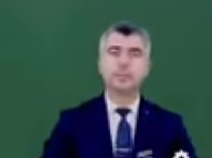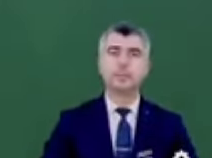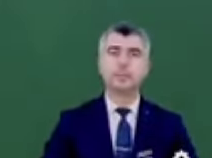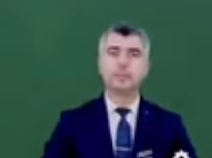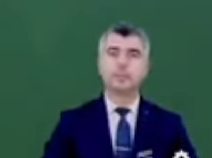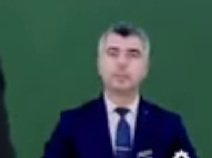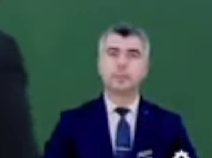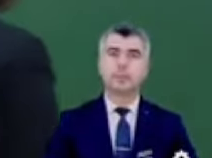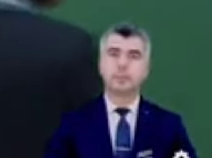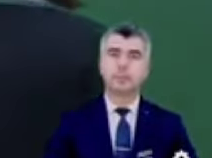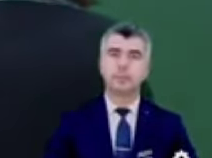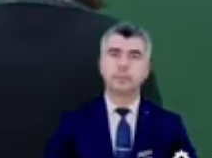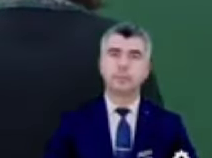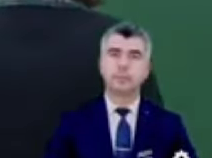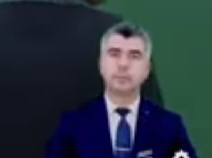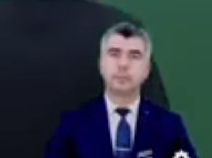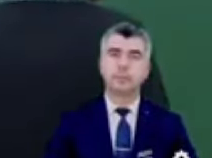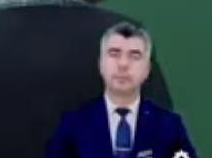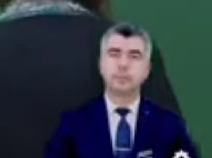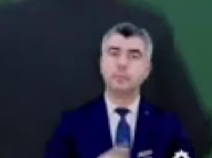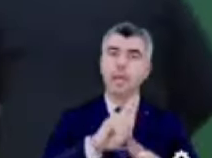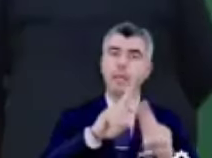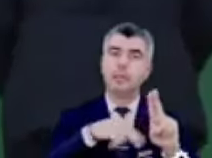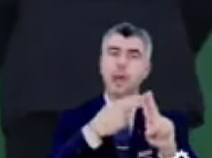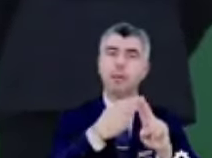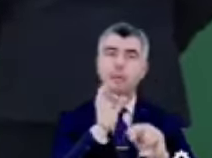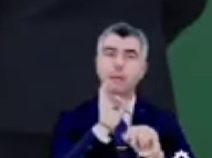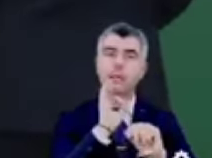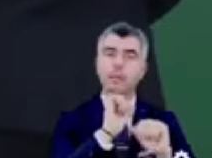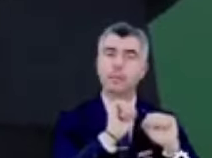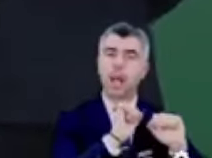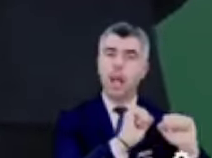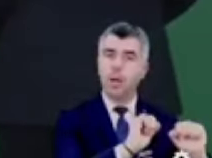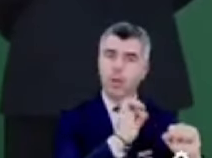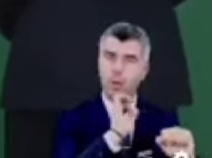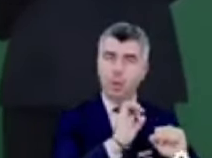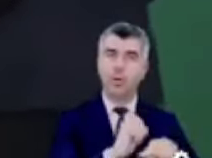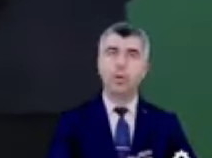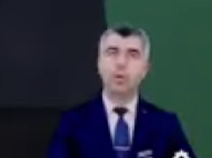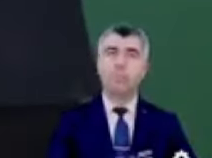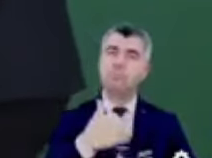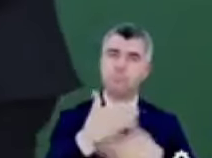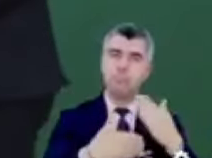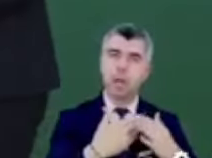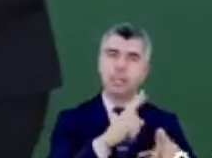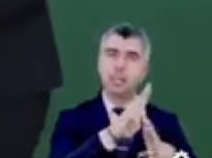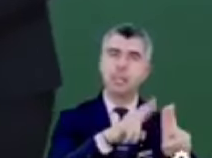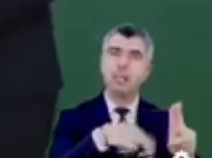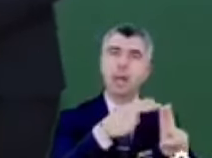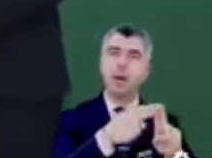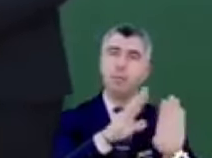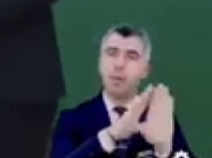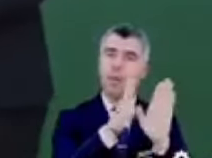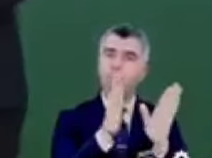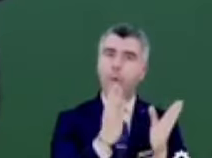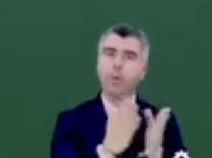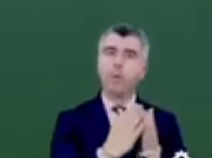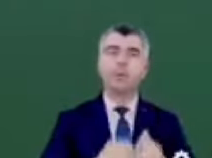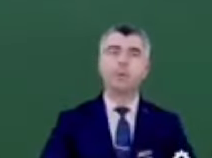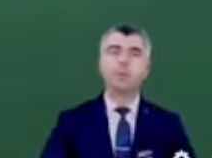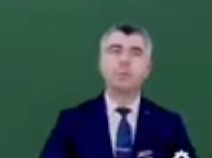تفضل ستقوم السيده الوزيره بالجواب على الاسئله ذ اللي عندها علاقه بالقطاع على ان اتولى اجابه على الاسئله الطبيعه